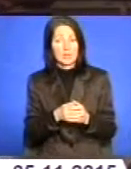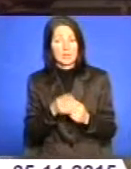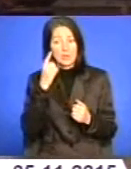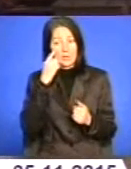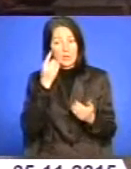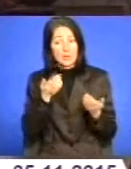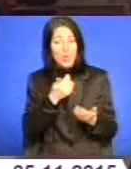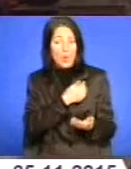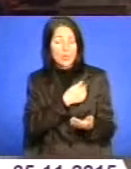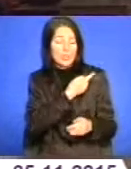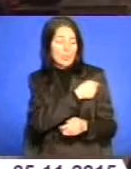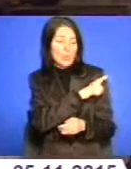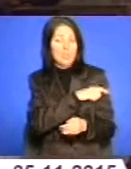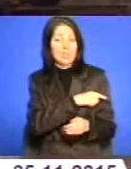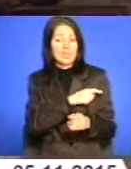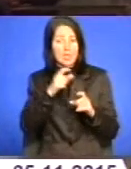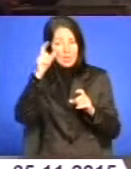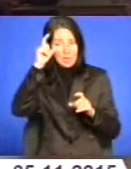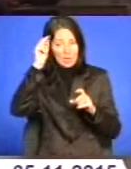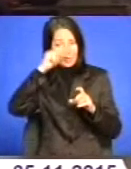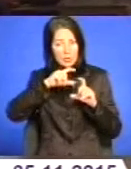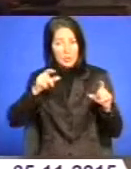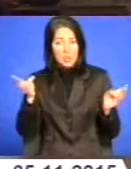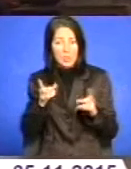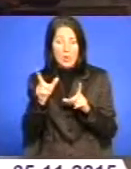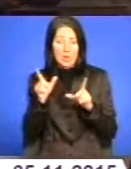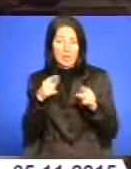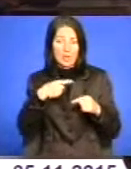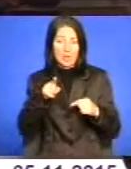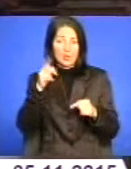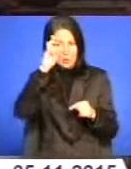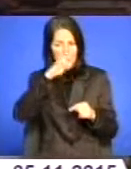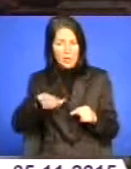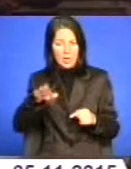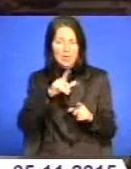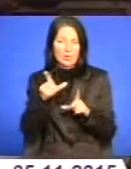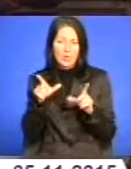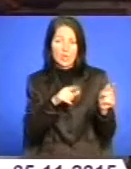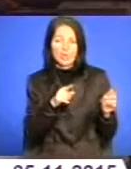якщо хочеш в медичному, то треба кудись інакше в другу країну. І тому вибрали Україну, бо там